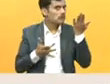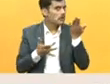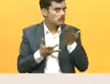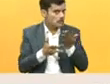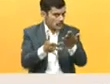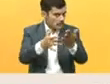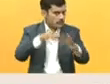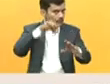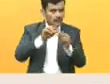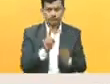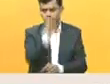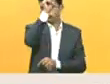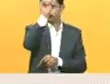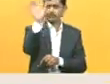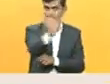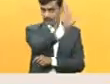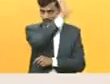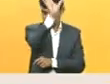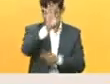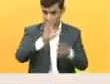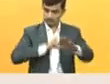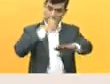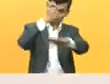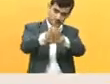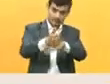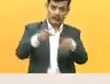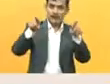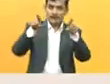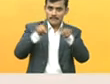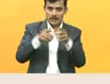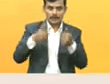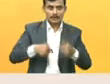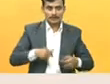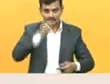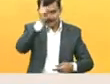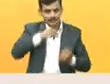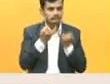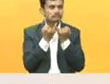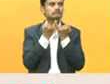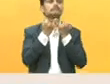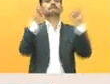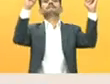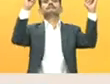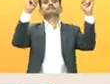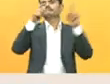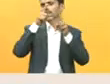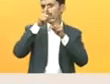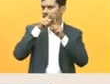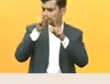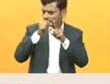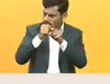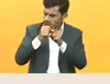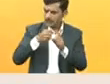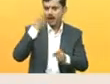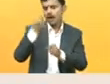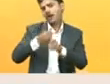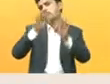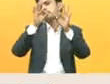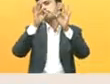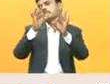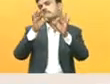टेक्नोलॉजी में अग्रणी बनाया है, बल्कि यह आत्मनिर्भर भारत की दिशा में भी एक बड़ा कदम